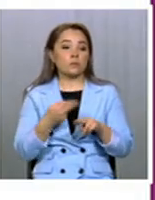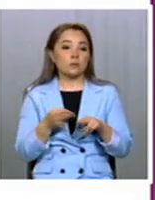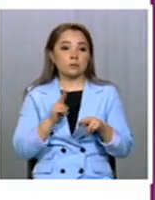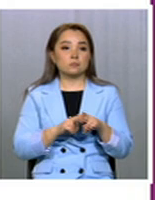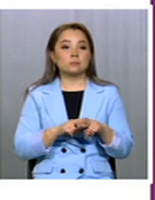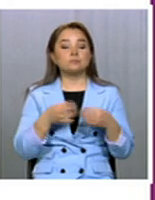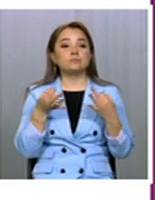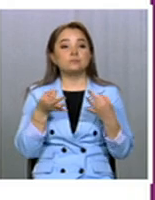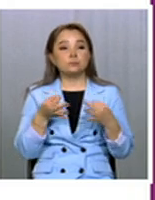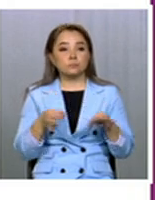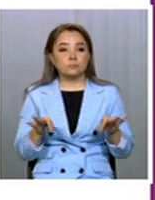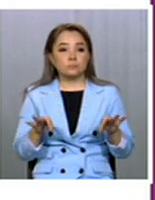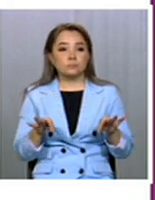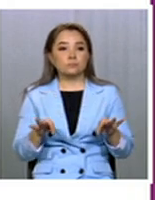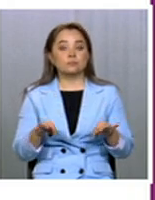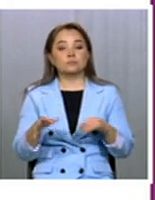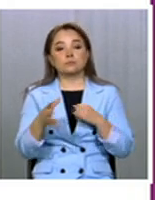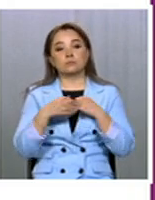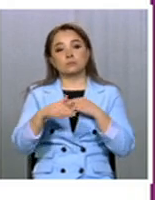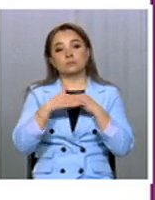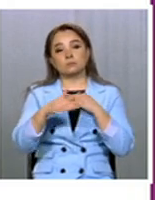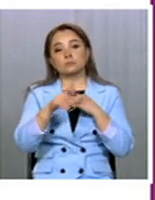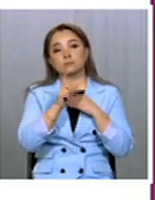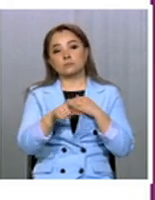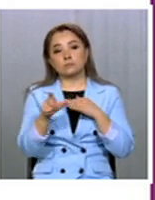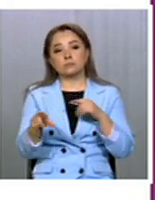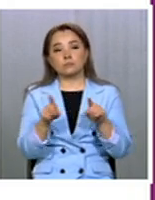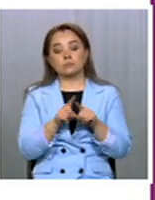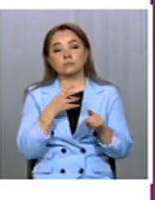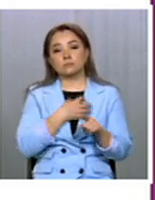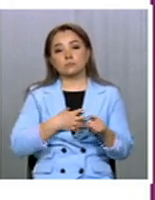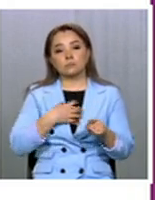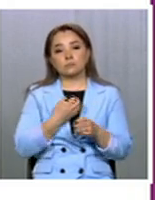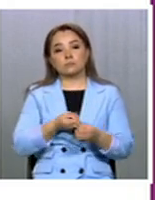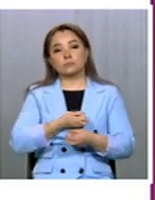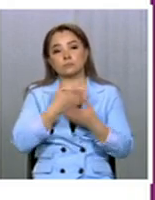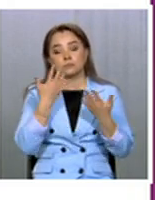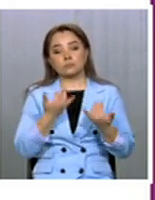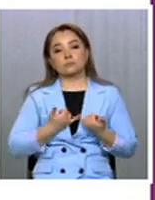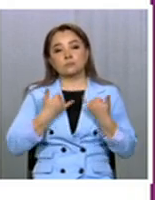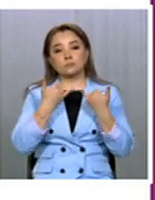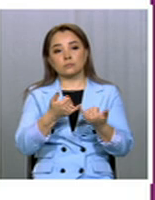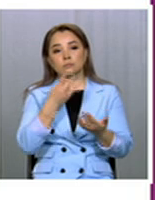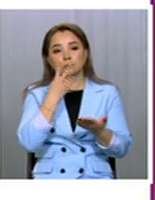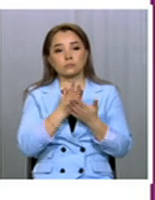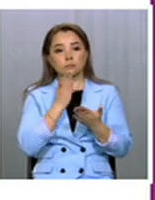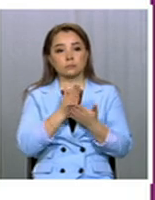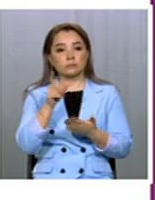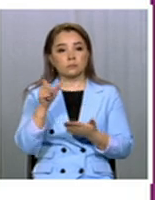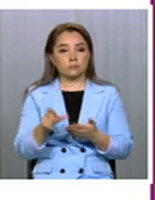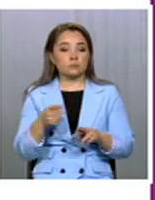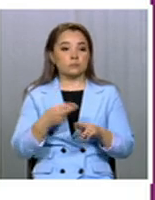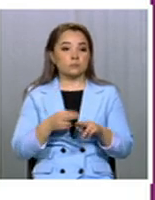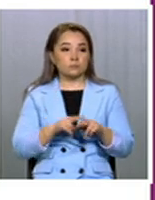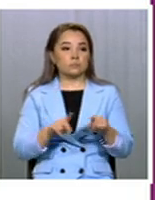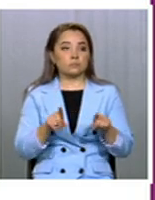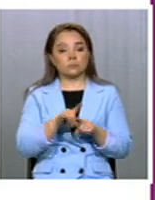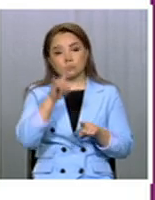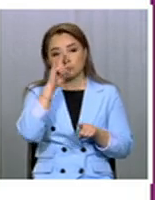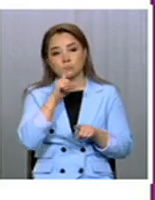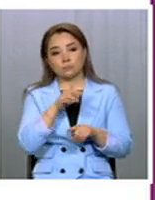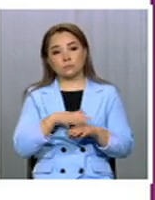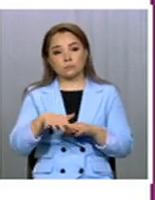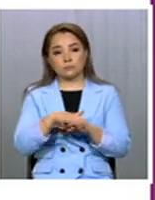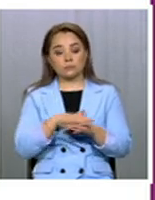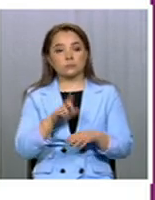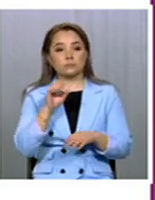еркін, далалық адамдардың негізгі қасиеттерінің бірі. Соны мен бірге қазақ қалқында